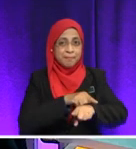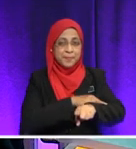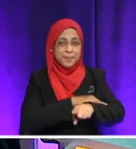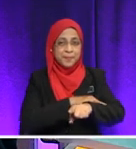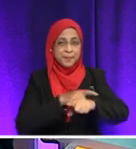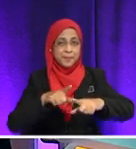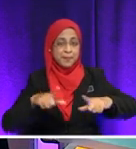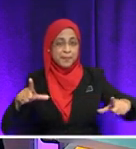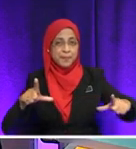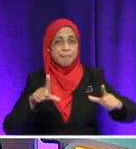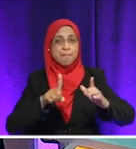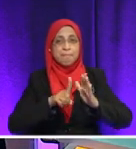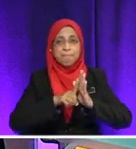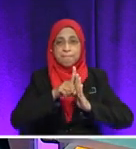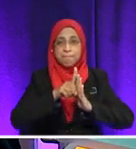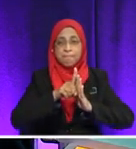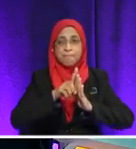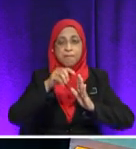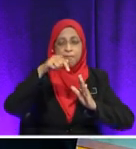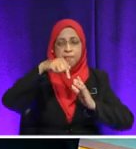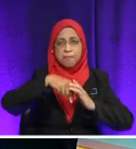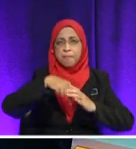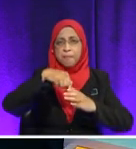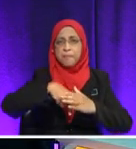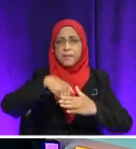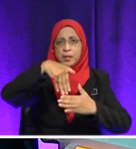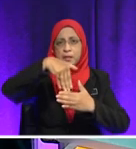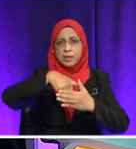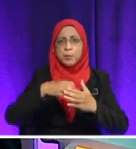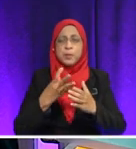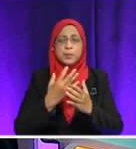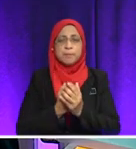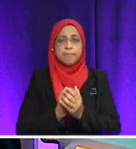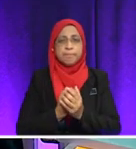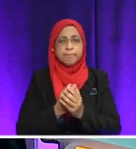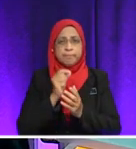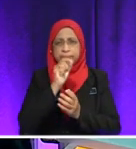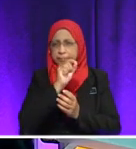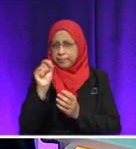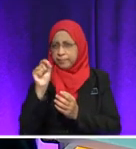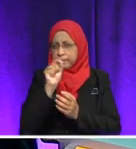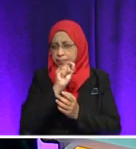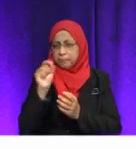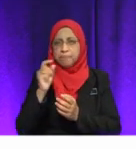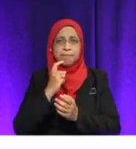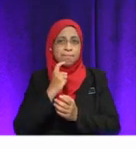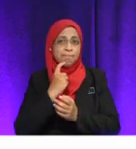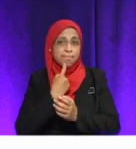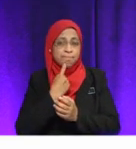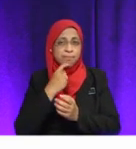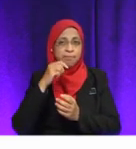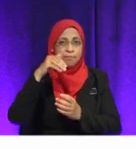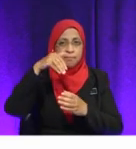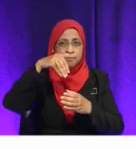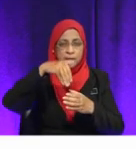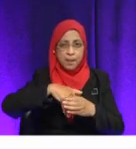Maksudnya Mesti ada bagian yang yang kita tebalkan Oke contoh macamnya Saya tunjuk konsep dia akhirnya masukkan kedalaman